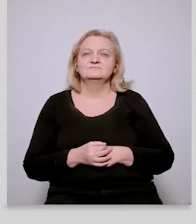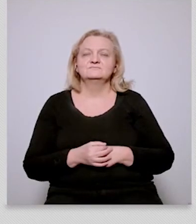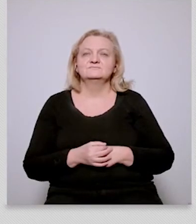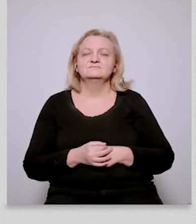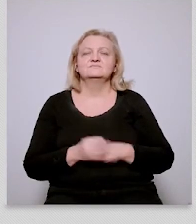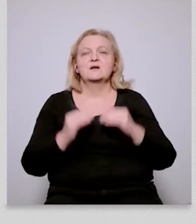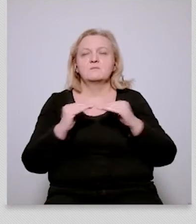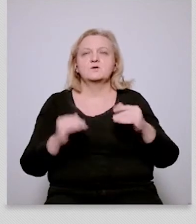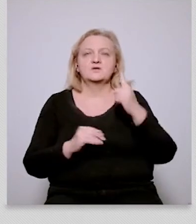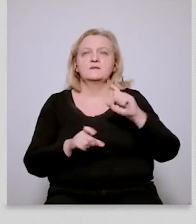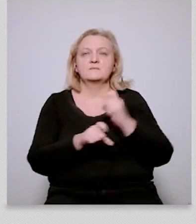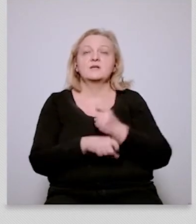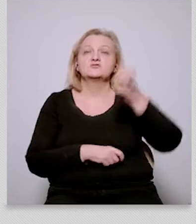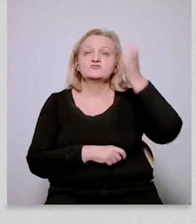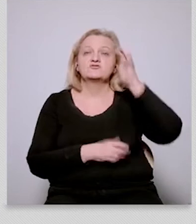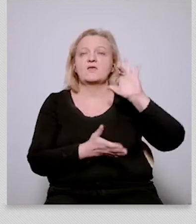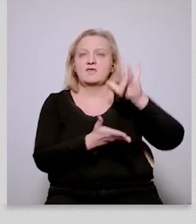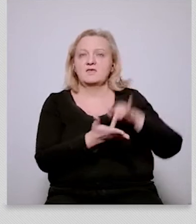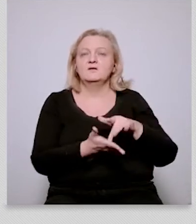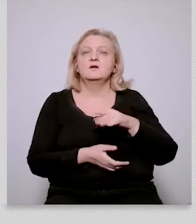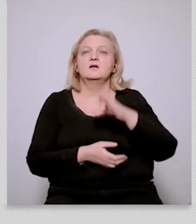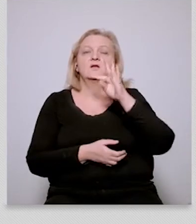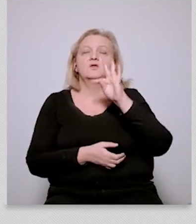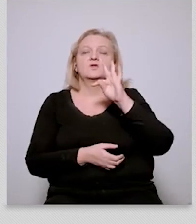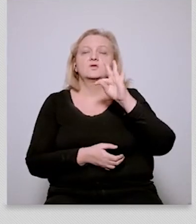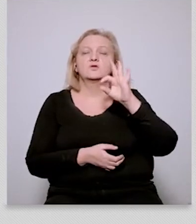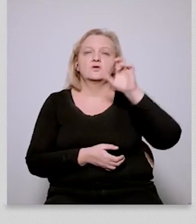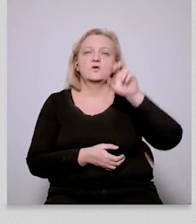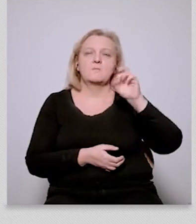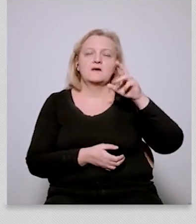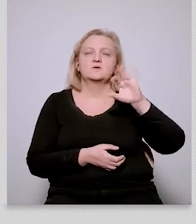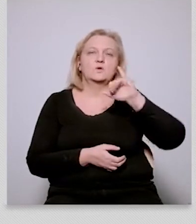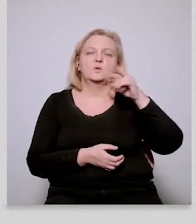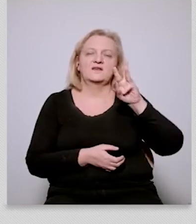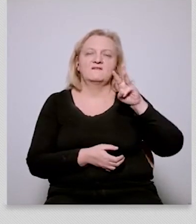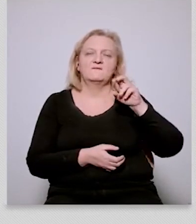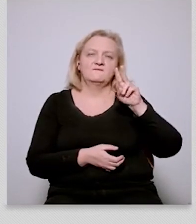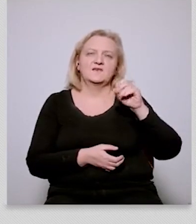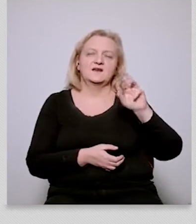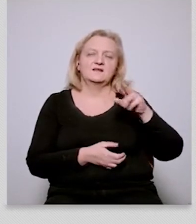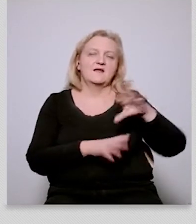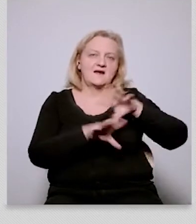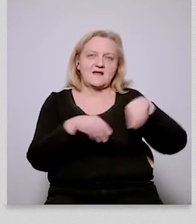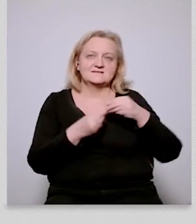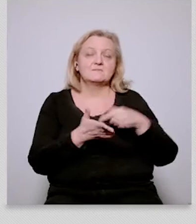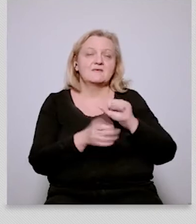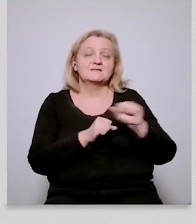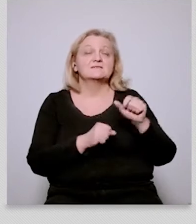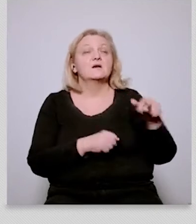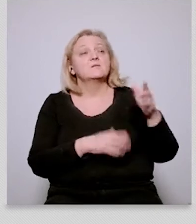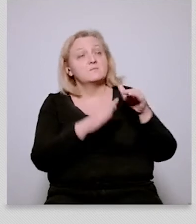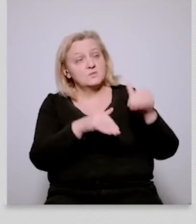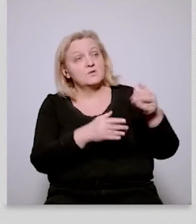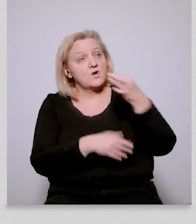jednego kraju Republiki Czeskiej Tomas Jungwirth jest z nami i może czy mógłbyś nam powiedzieć